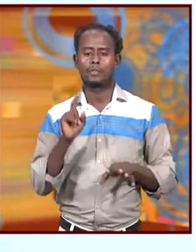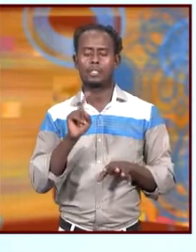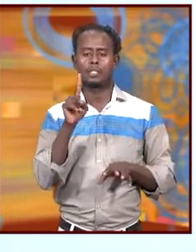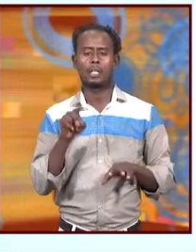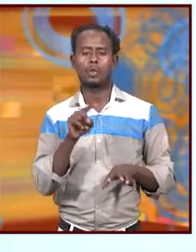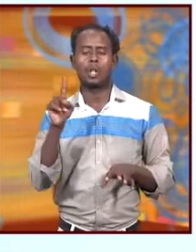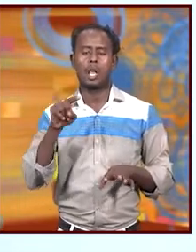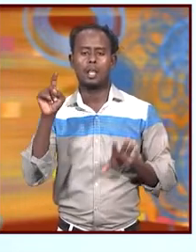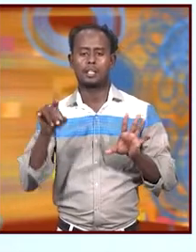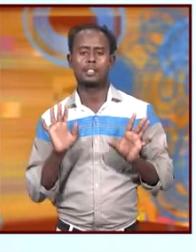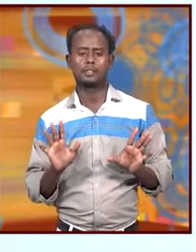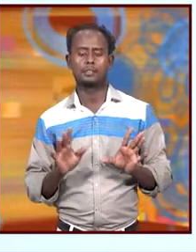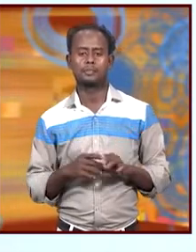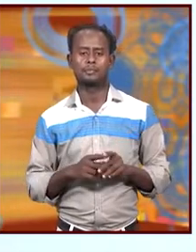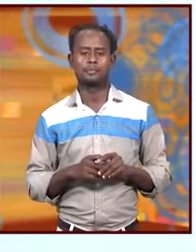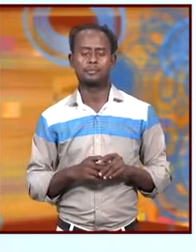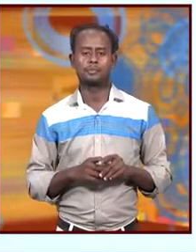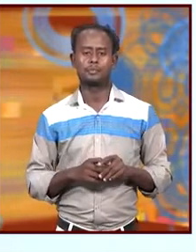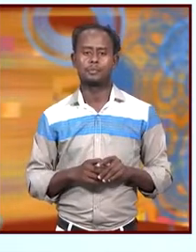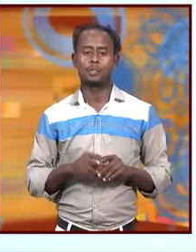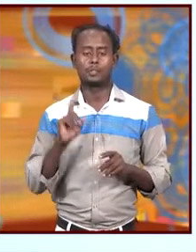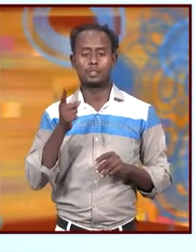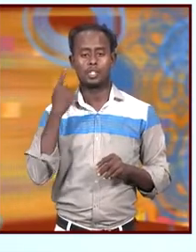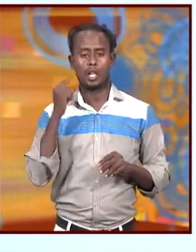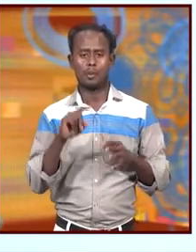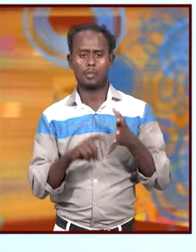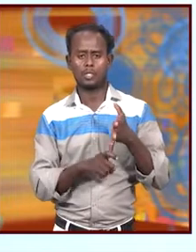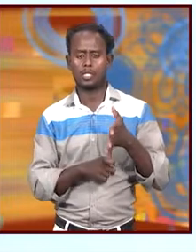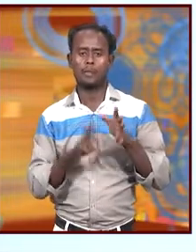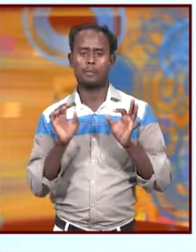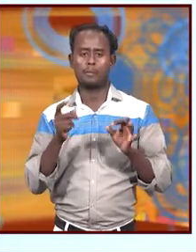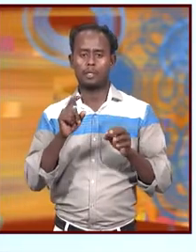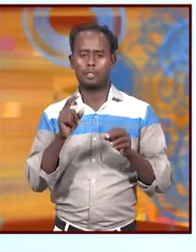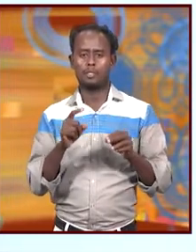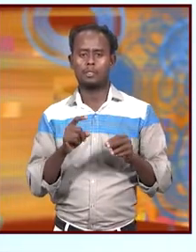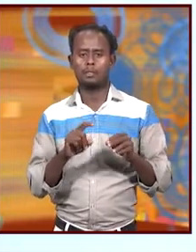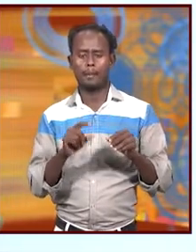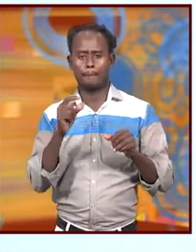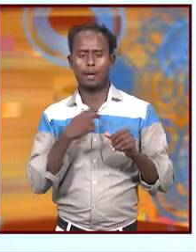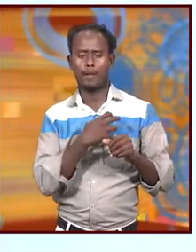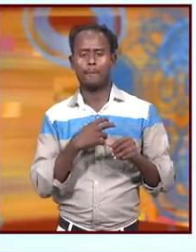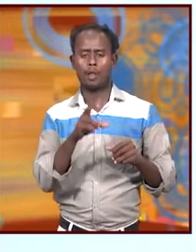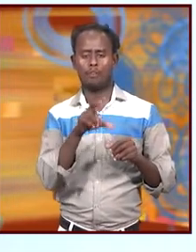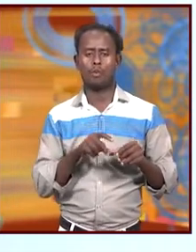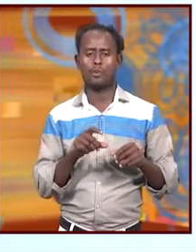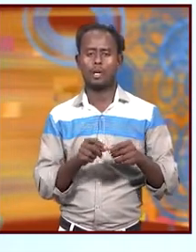சதுர அலகு. அசல் சதுரத்தினுடைய பரப்பளவை பாருங்கள், எஸ் பெருக்கல் எஸ்.